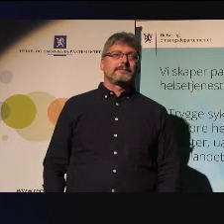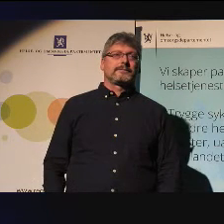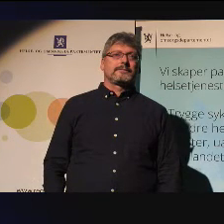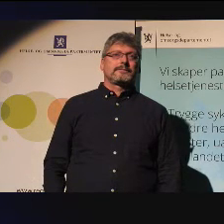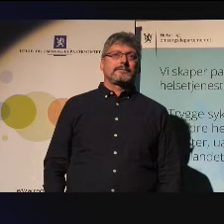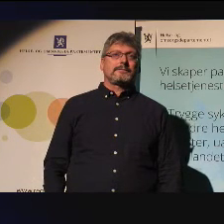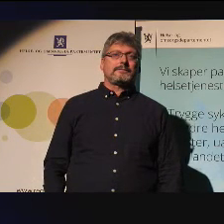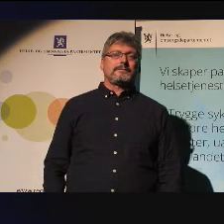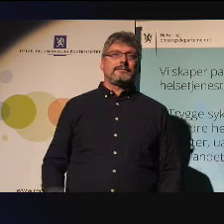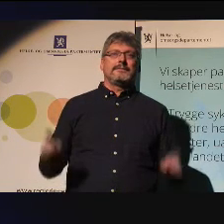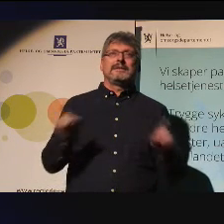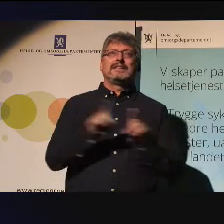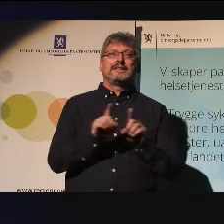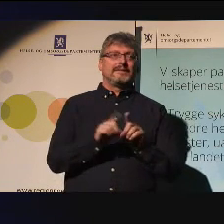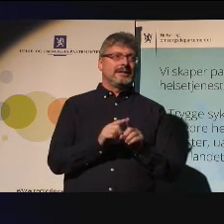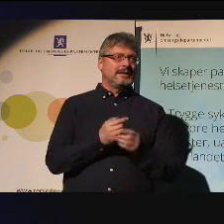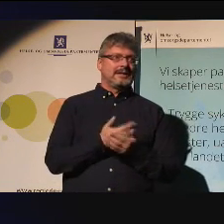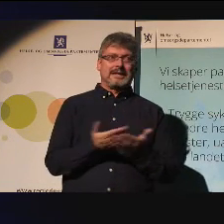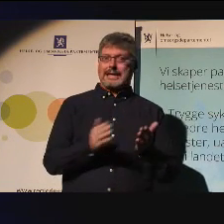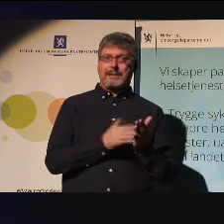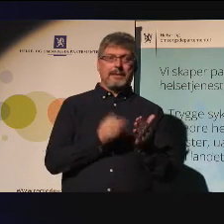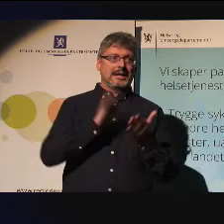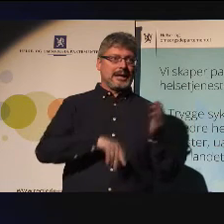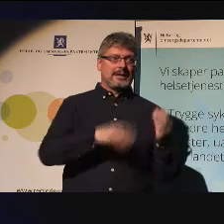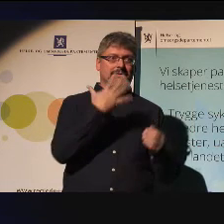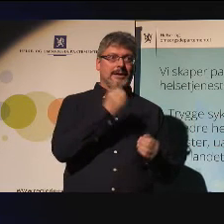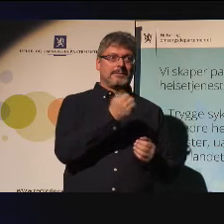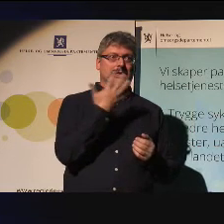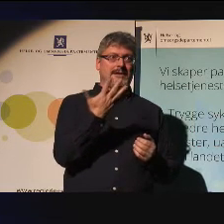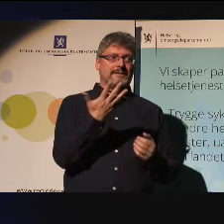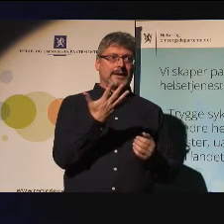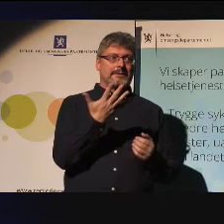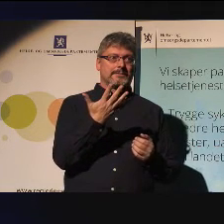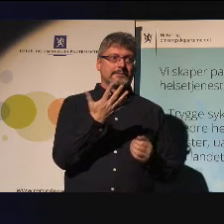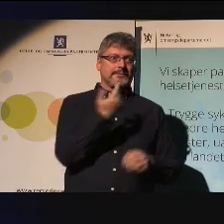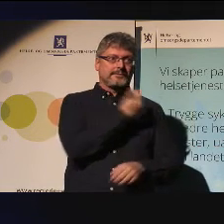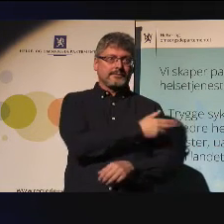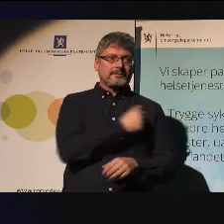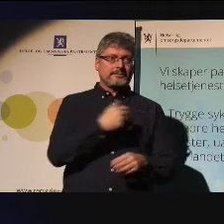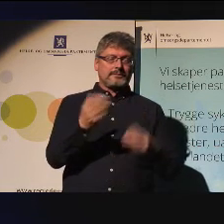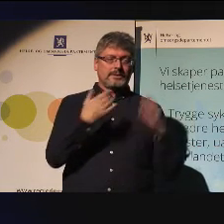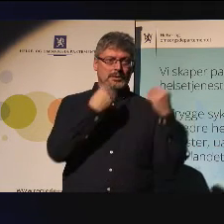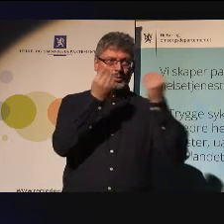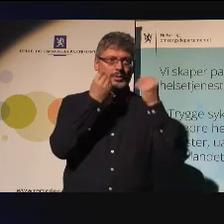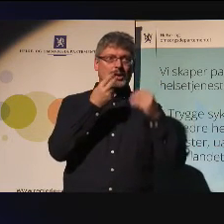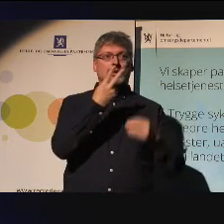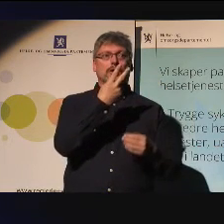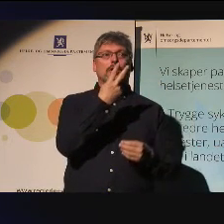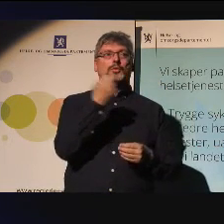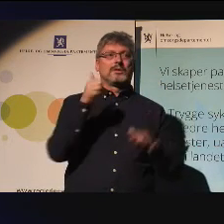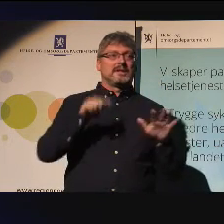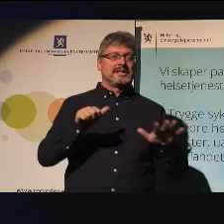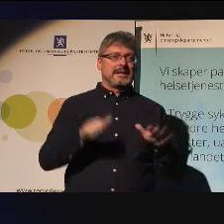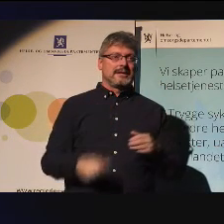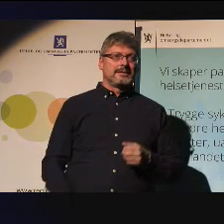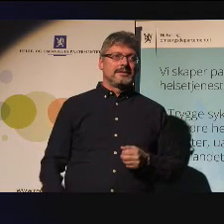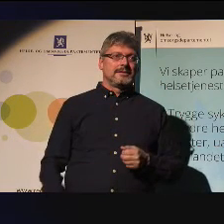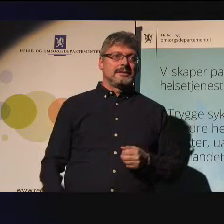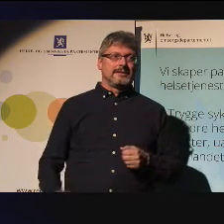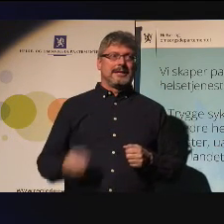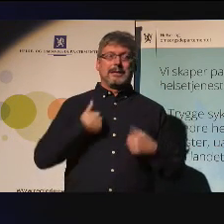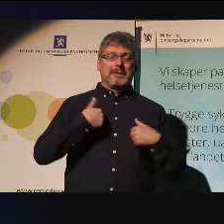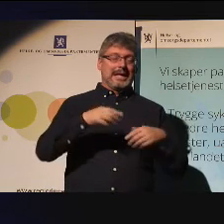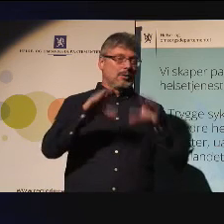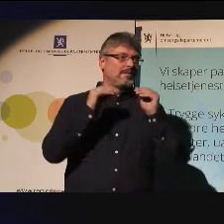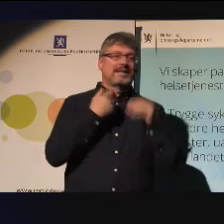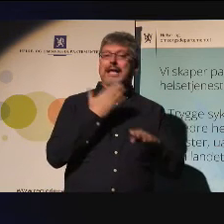Allikevel er det ikke mer enn 55 sykepleiere som fikk støtte til å ta utdanningen i 2016. Det er etter min oppfatning ikke nok.